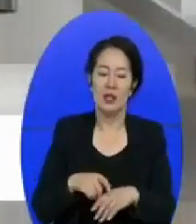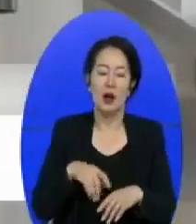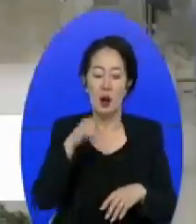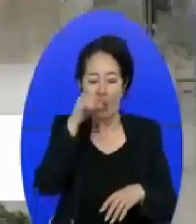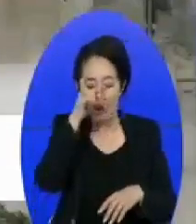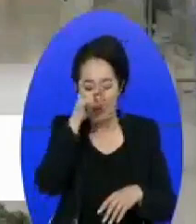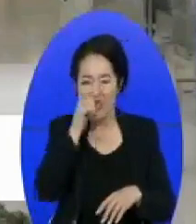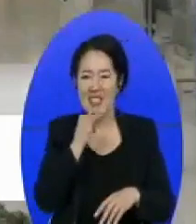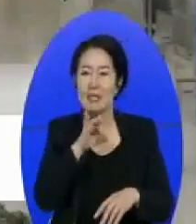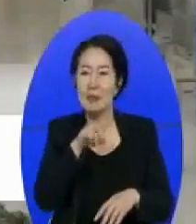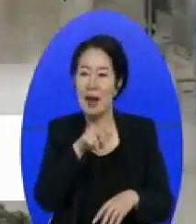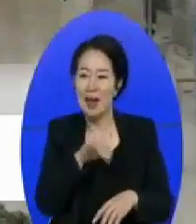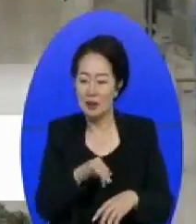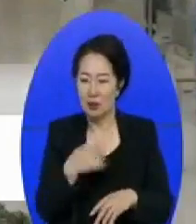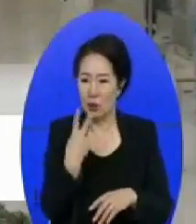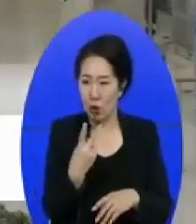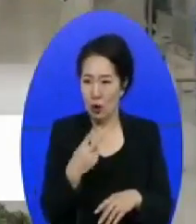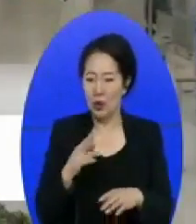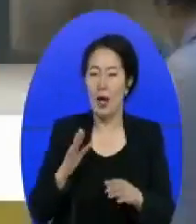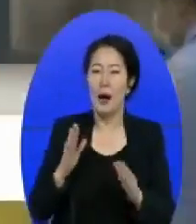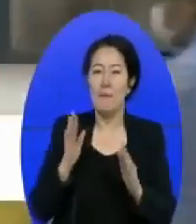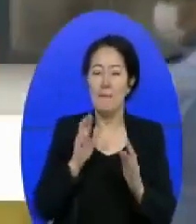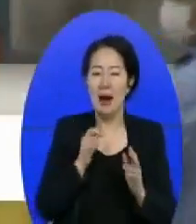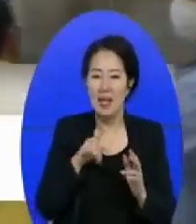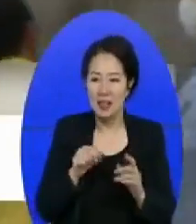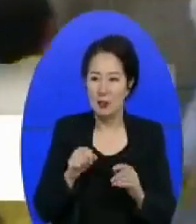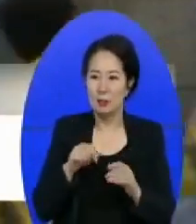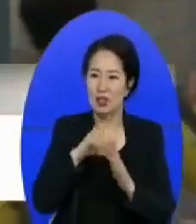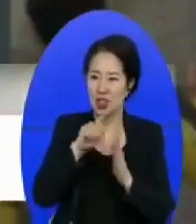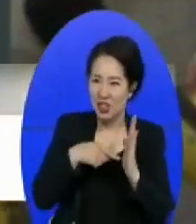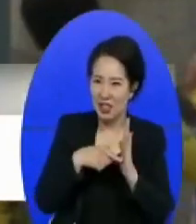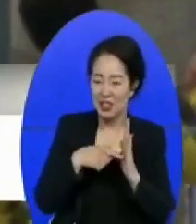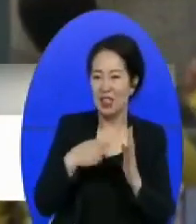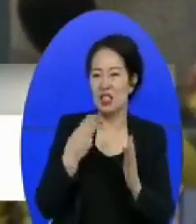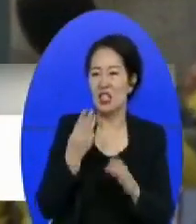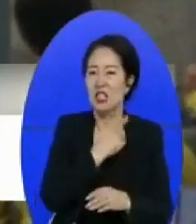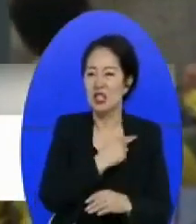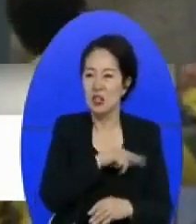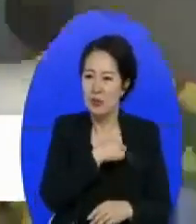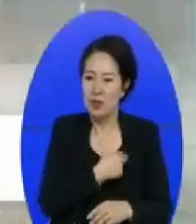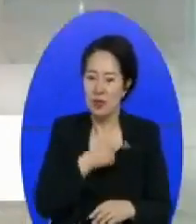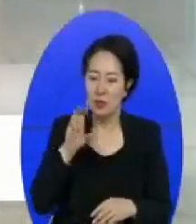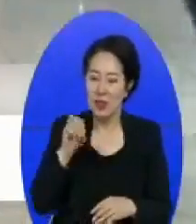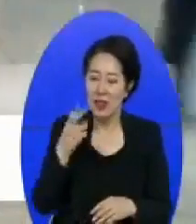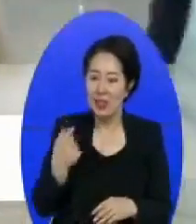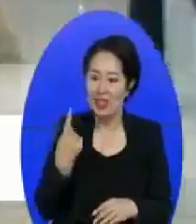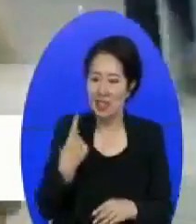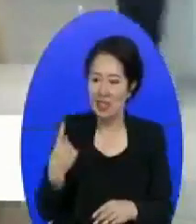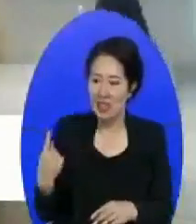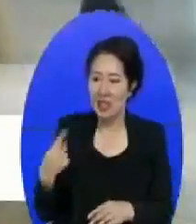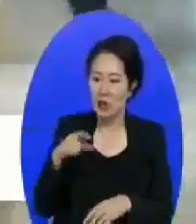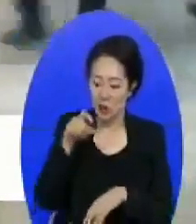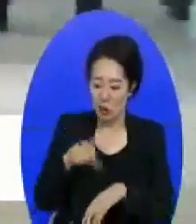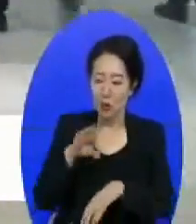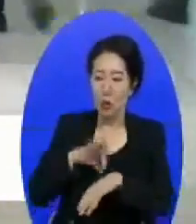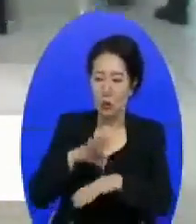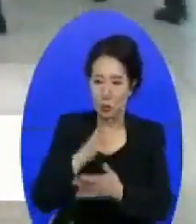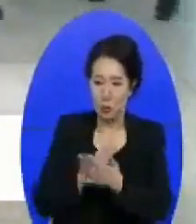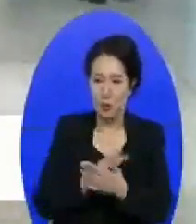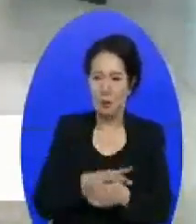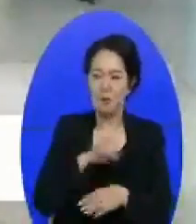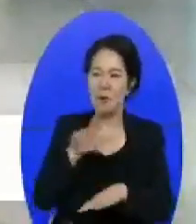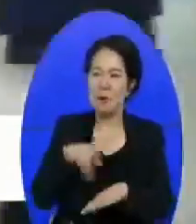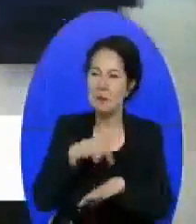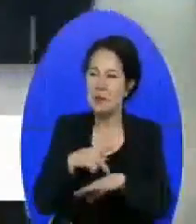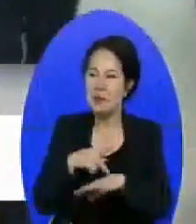Испанд тус бүр 2, Балаб, Камбож, Шри-Ланка, Финлянд, Швед, Бельгид тус бүр 1-1 тохиолдол илэрсэн байна. Филиппинд 1